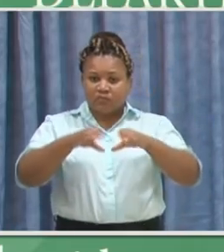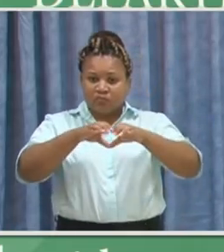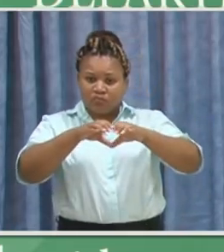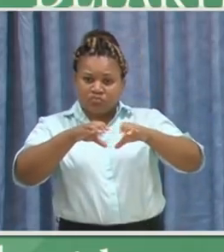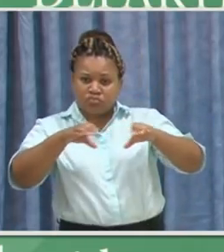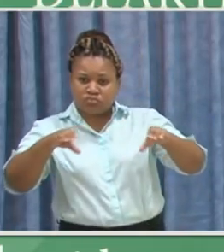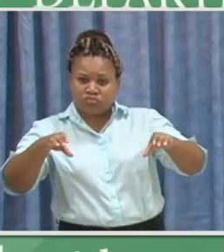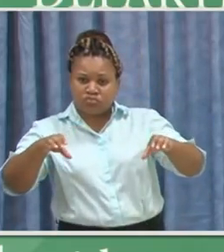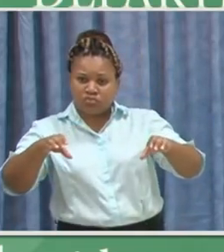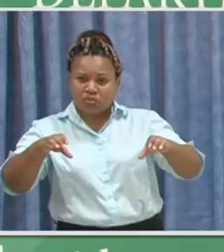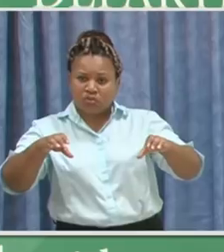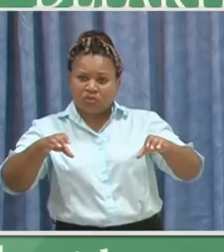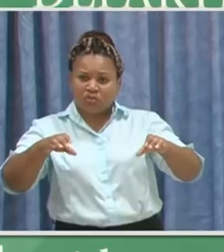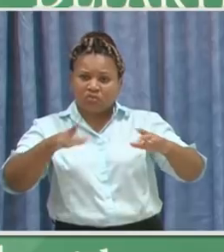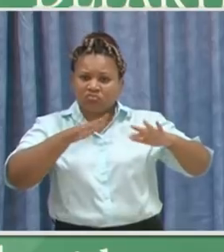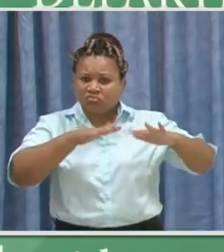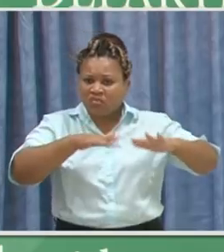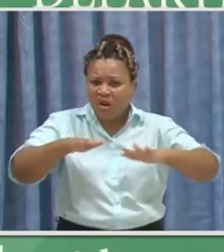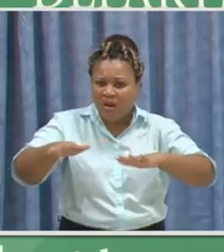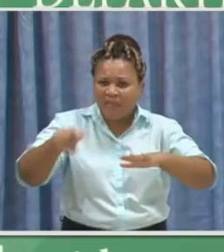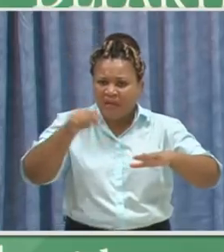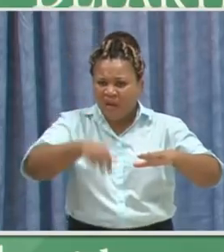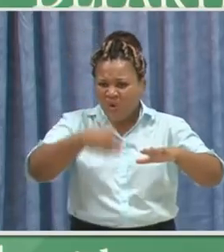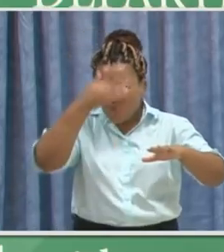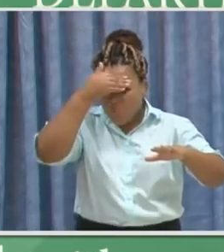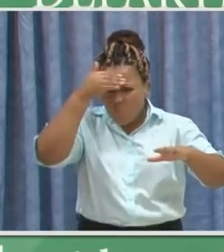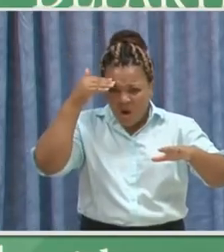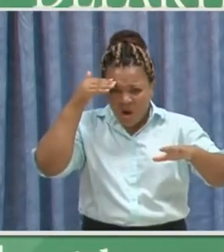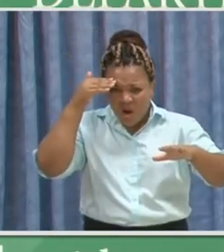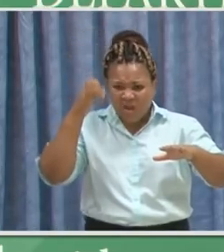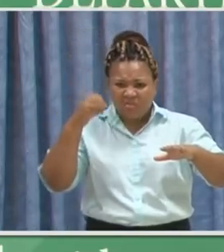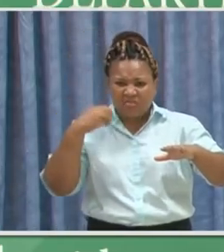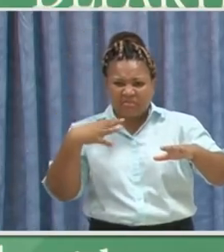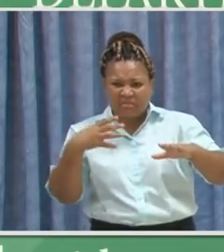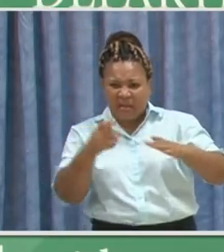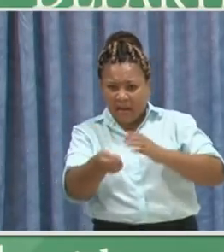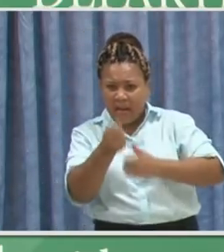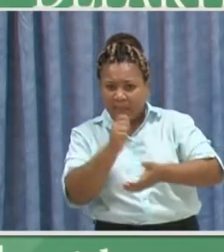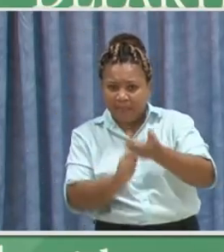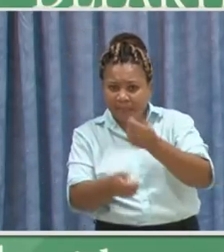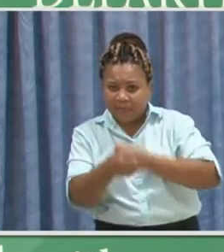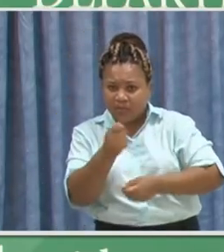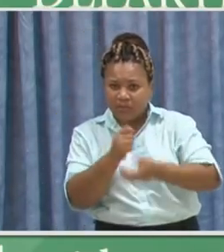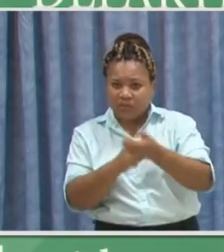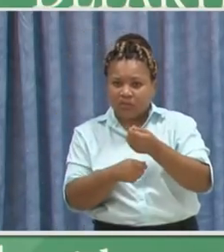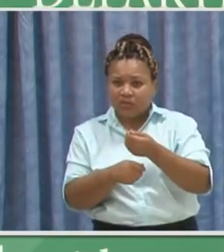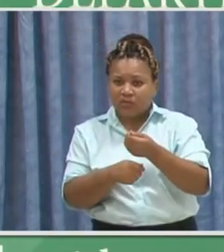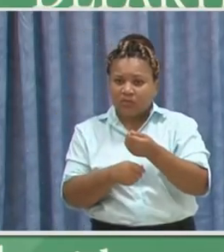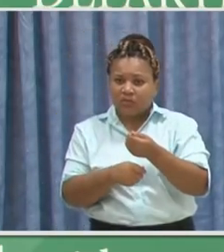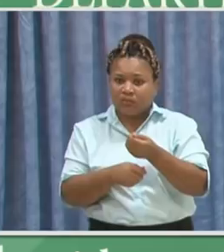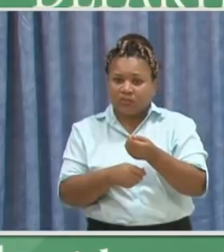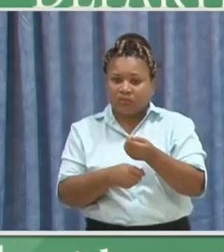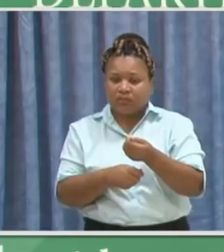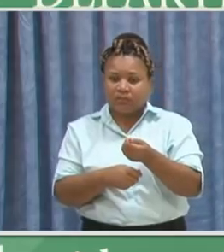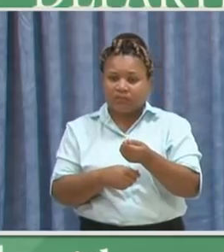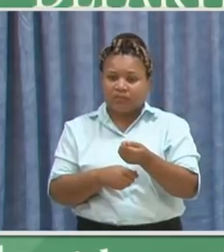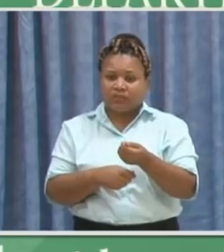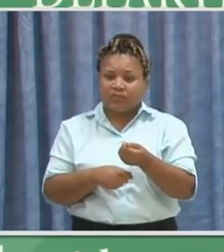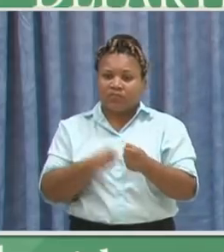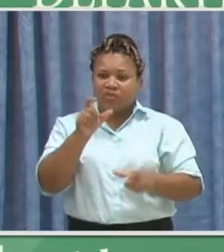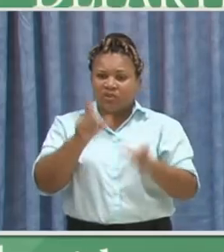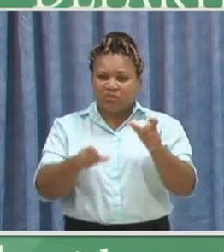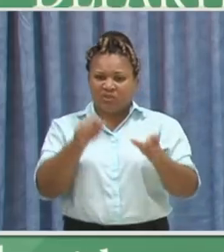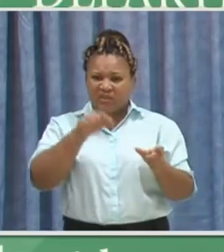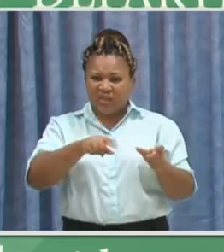j'ai dit qu'il y a un petit monde qui a la PC Babara, qui a résisté avec SF. Je suis très bien monité avec la Coast Guard, avec